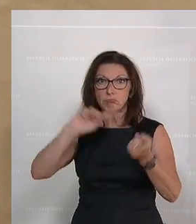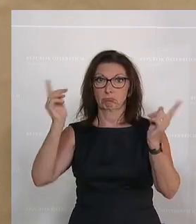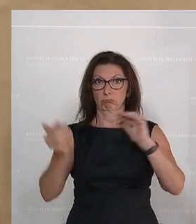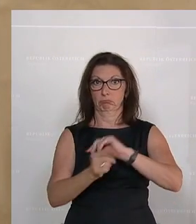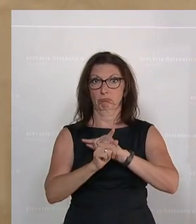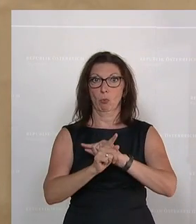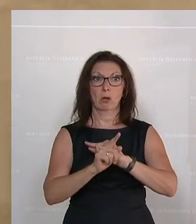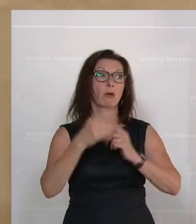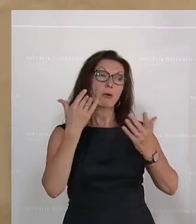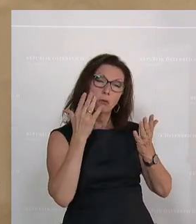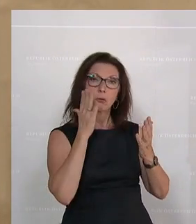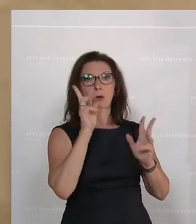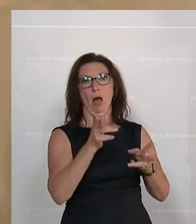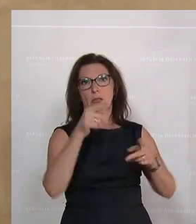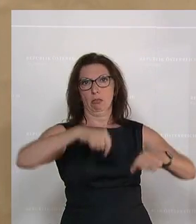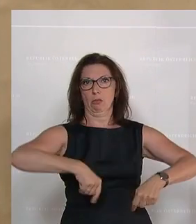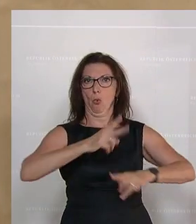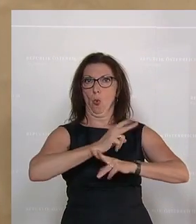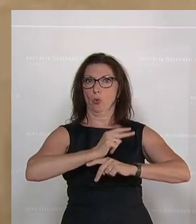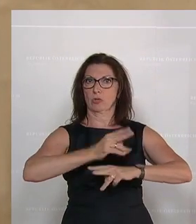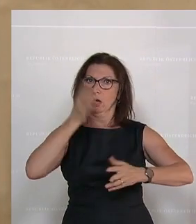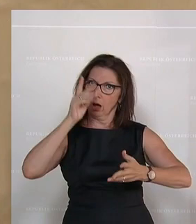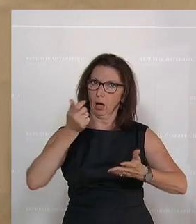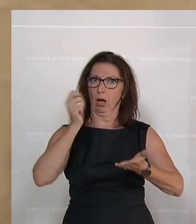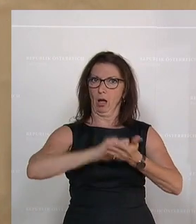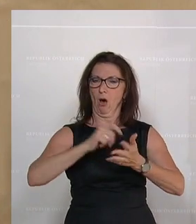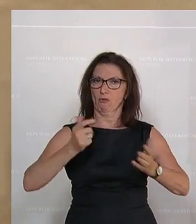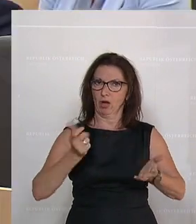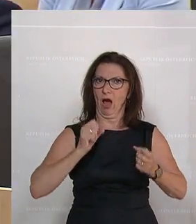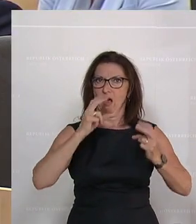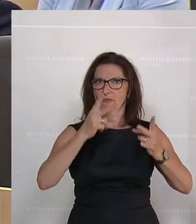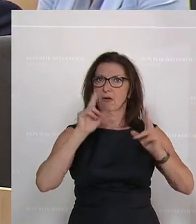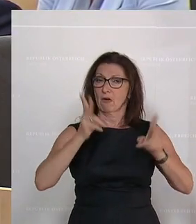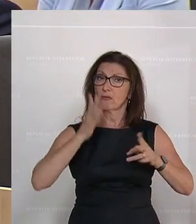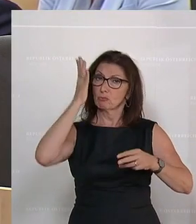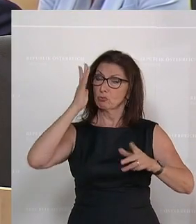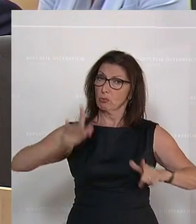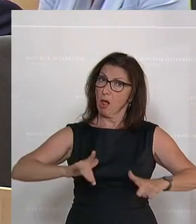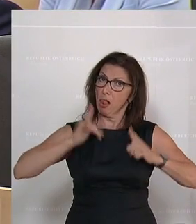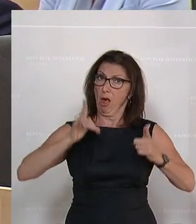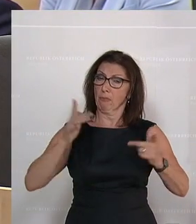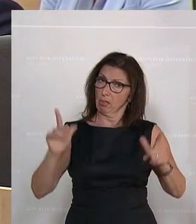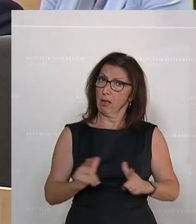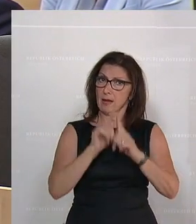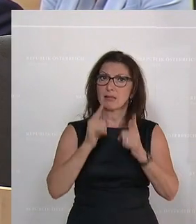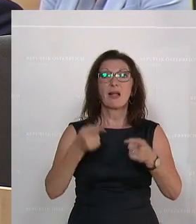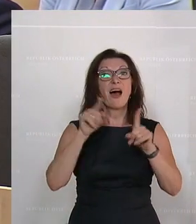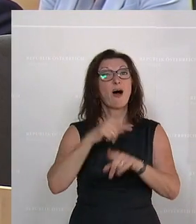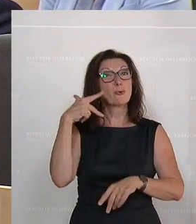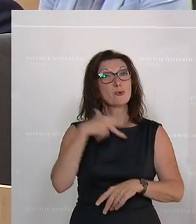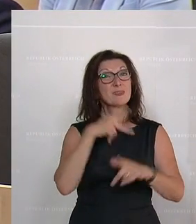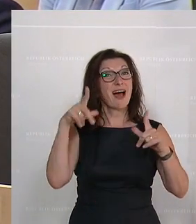zu halten und letztendlich das leben auch in zukunft leistbar zu machen wir werden die sozialleistungen valorisiert